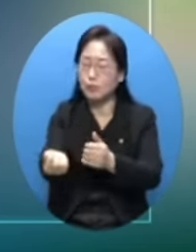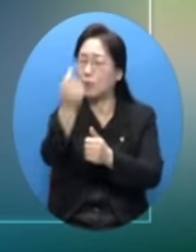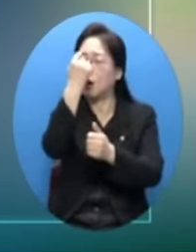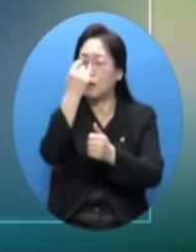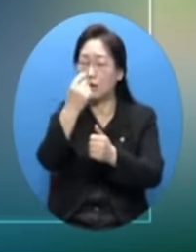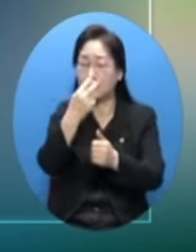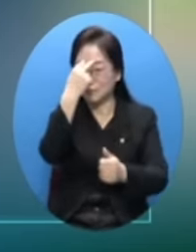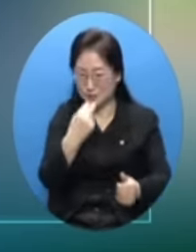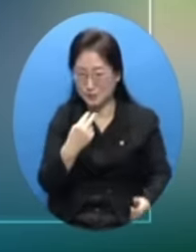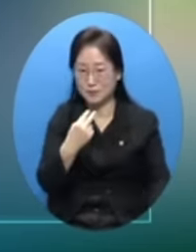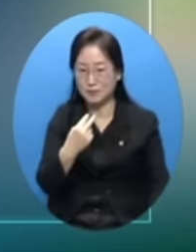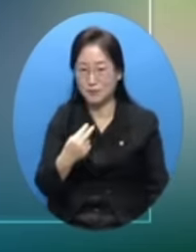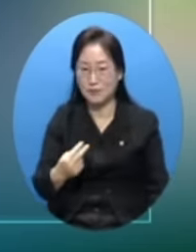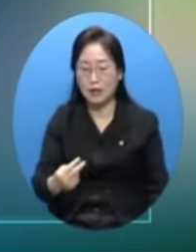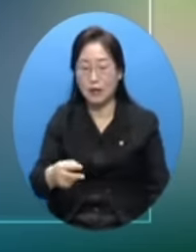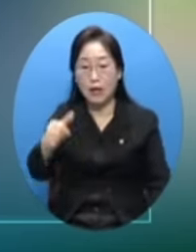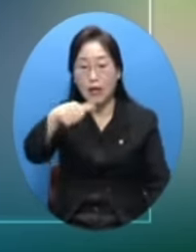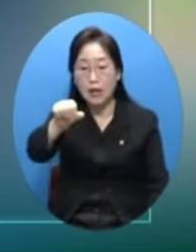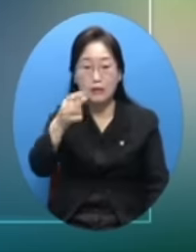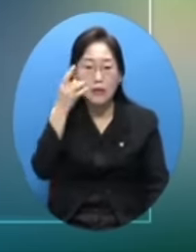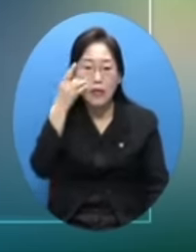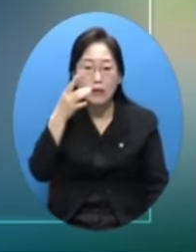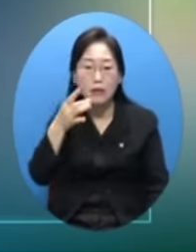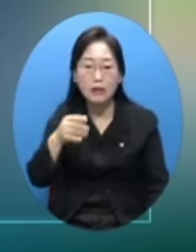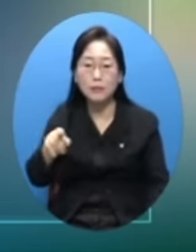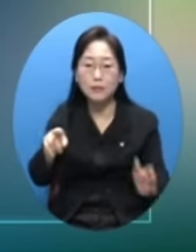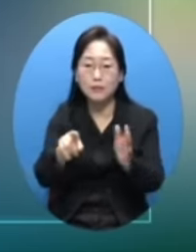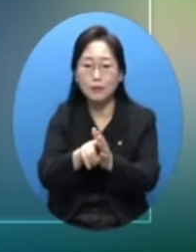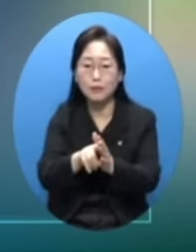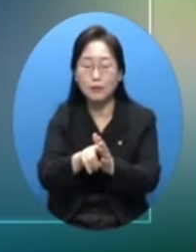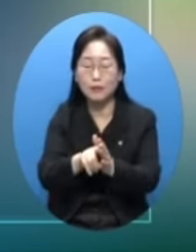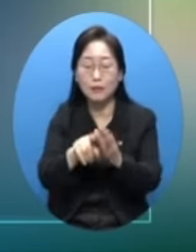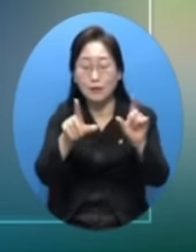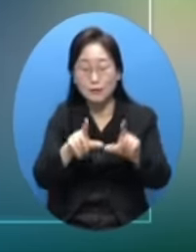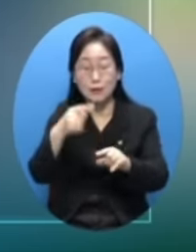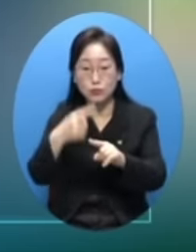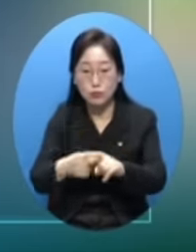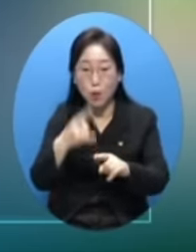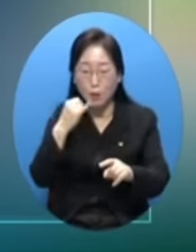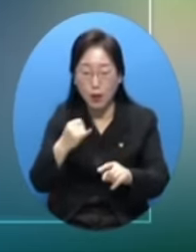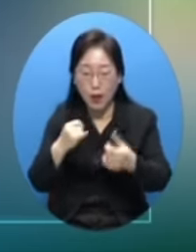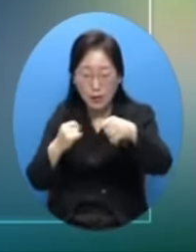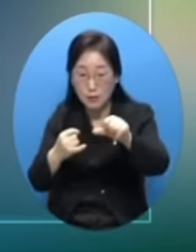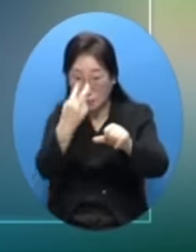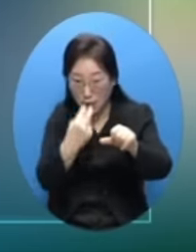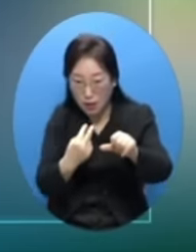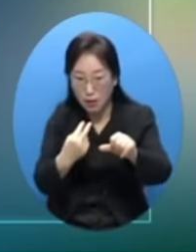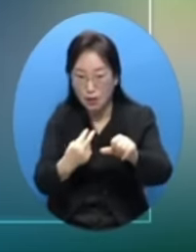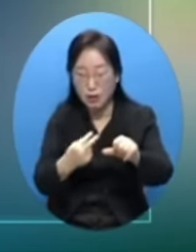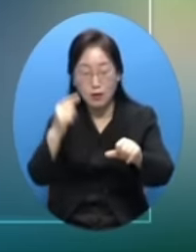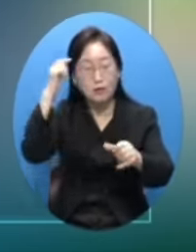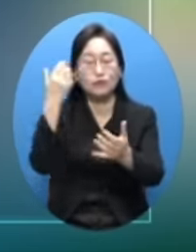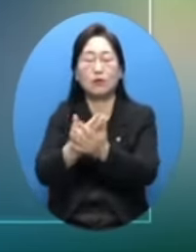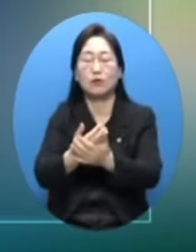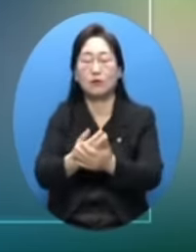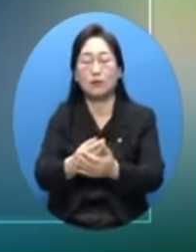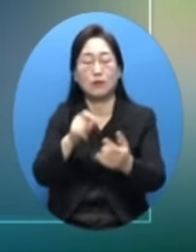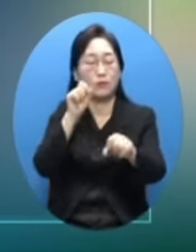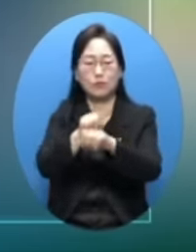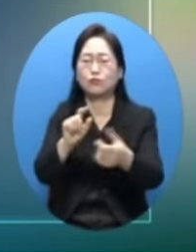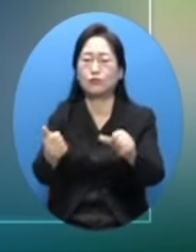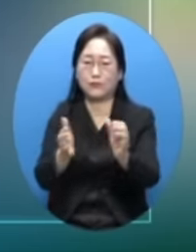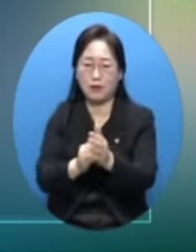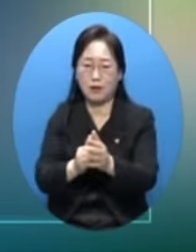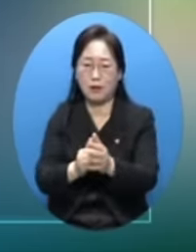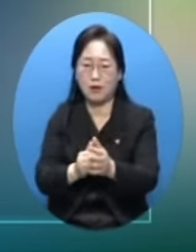아들 하나 믿고 지내시던 어머니가 충격 받아갖고 어머니가 일찍 돌아가시고 방지 공자에서